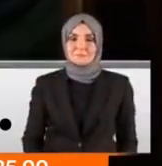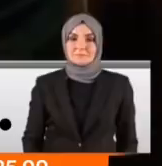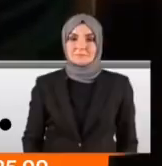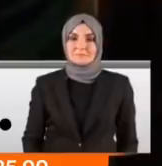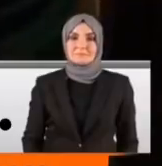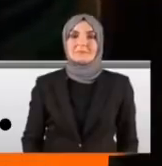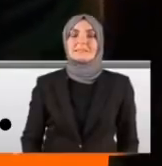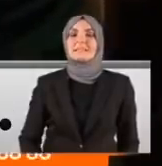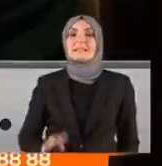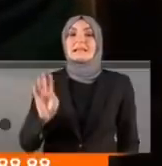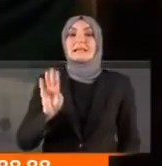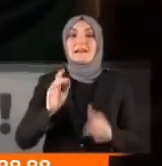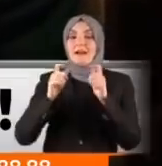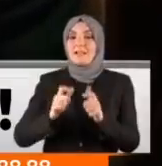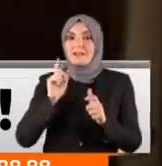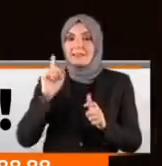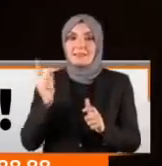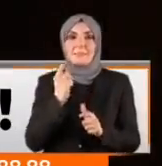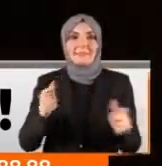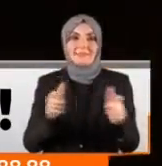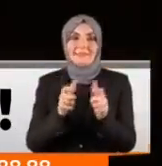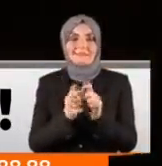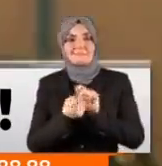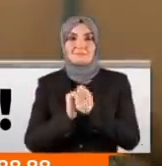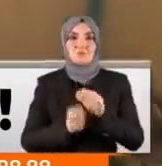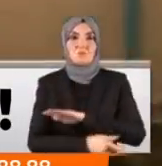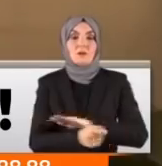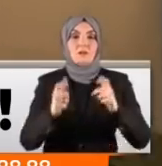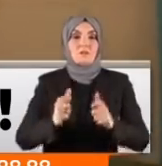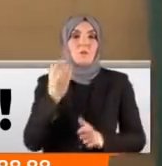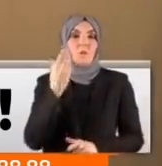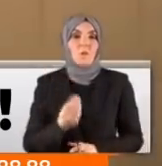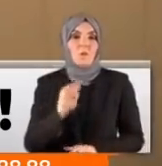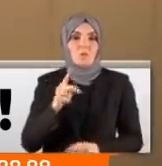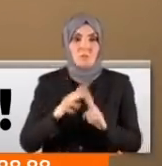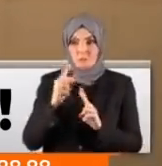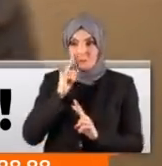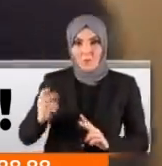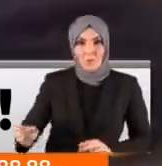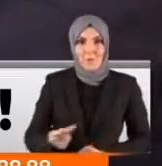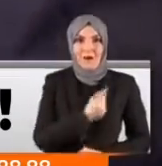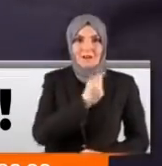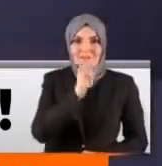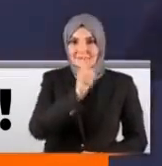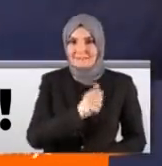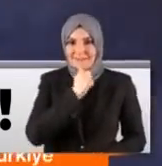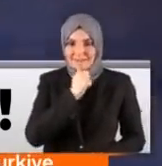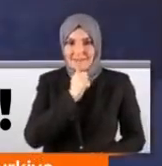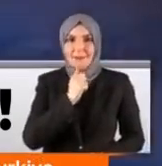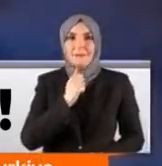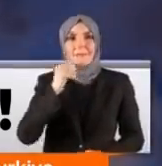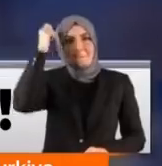Kırıkkale'de ise birden ne kumarhaneye çevrilmiştir polisten kaçan bir Kumarbaz banyoda sökülen bir kapının arkasına